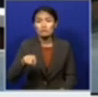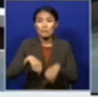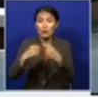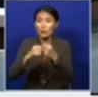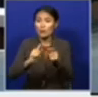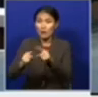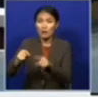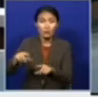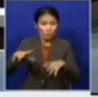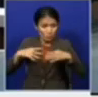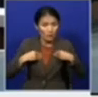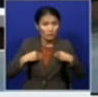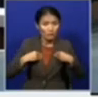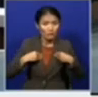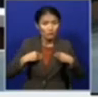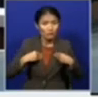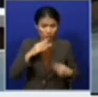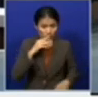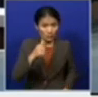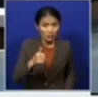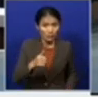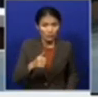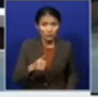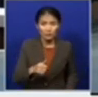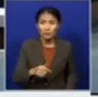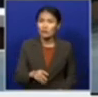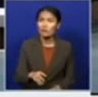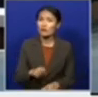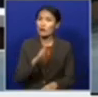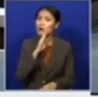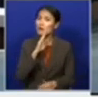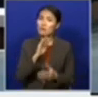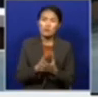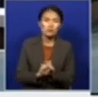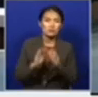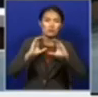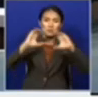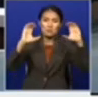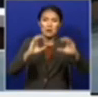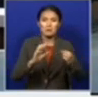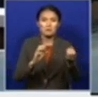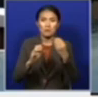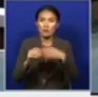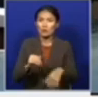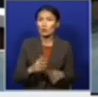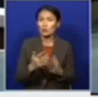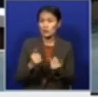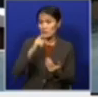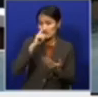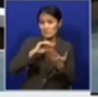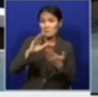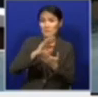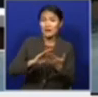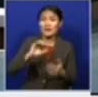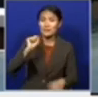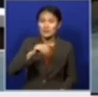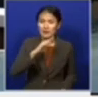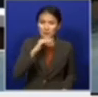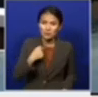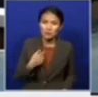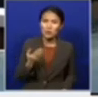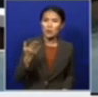นุนให้ไทยเข้า CPTPP ท่านกล้ายืนยันหรือไม่คะว่าสมาคมทั้งประเทศเขารับรู้เรื่องราวเหล่านี้ทั้งหมด